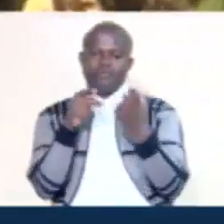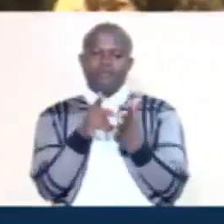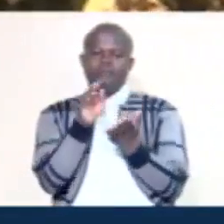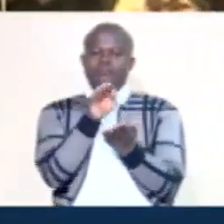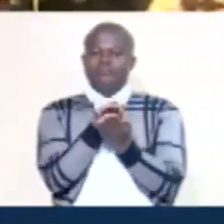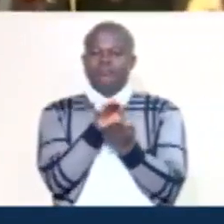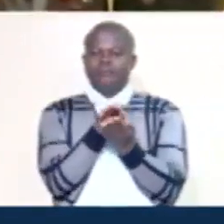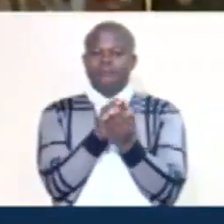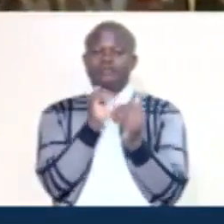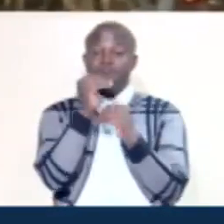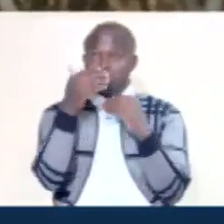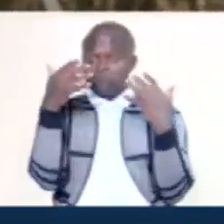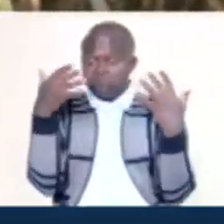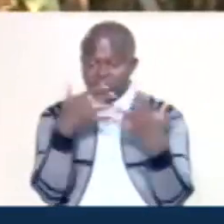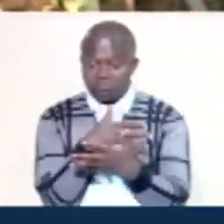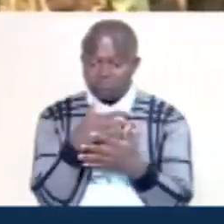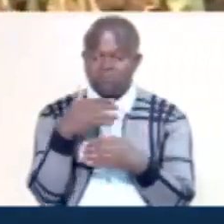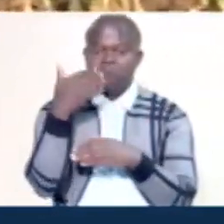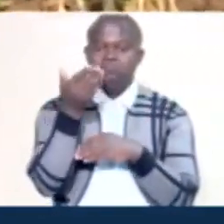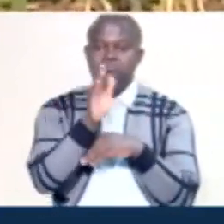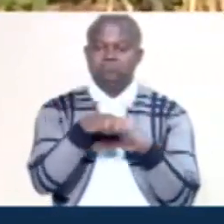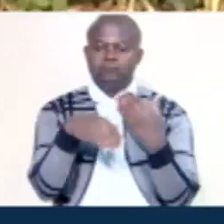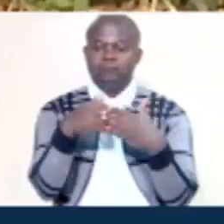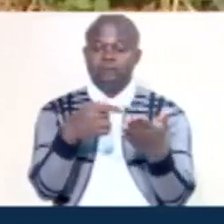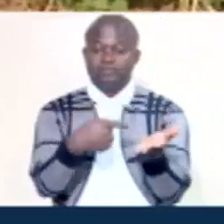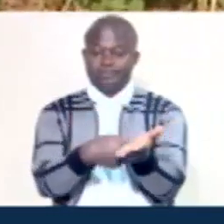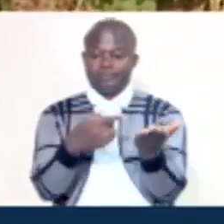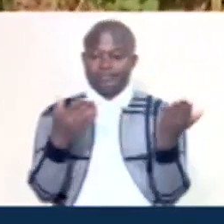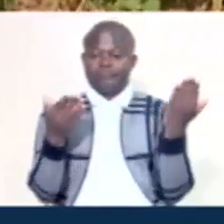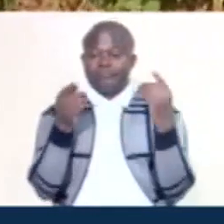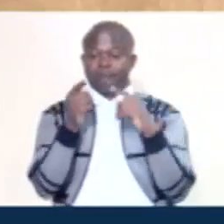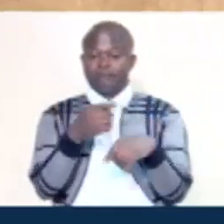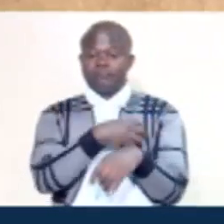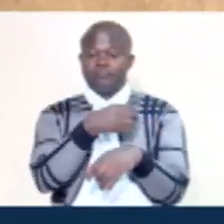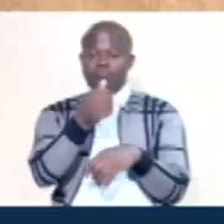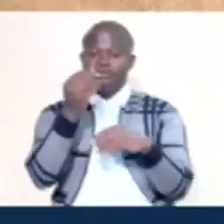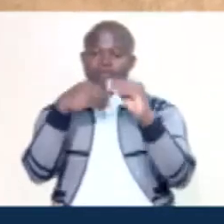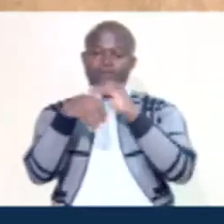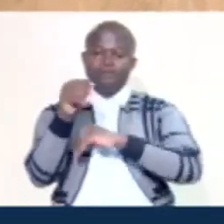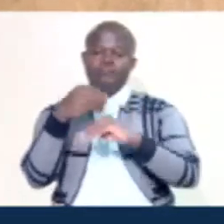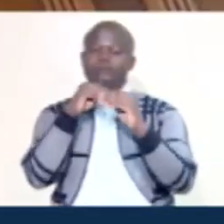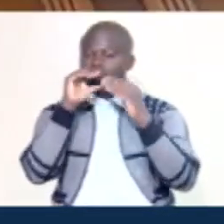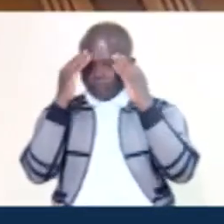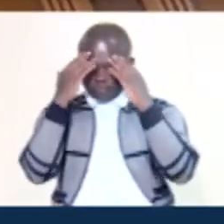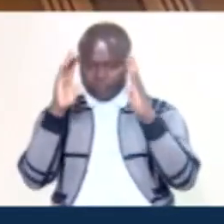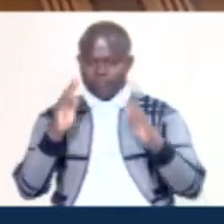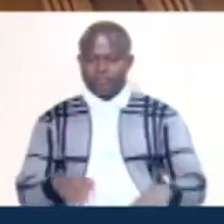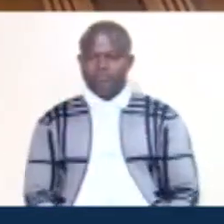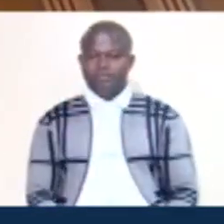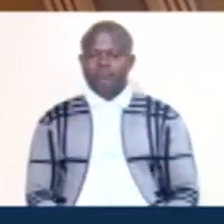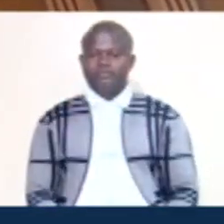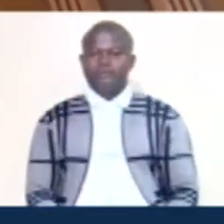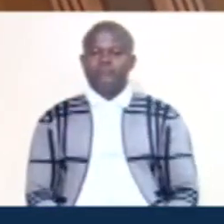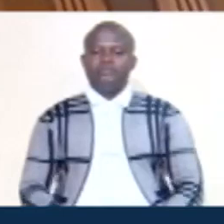banki nyuma yaje gutungurwa nuko yagarutse amaze kwivuza agasanga umutungo we waratejwe cyamunara atabizi